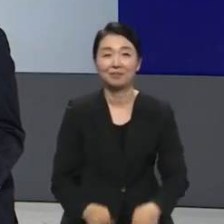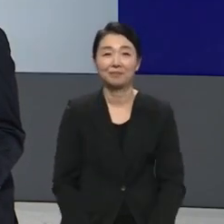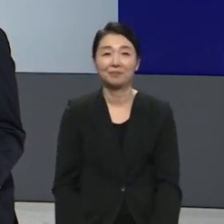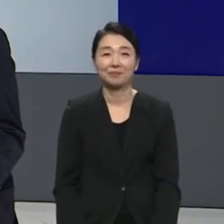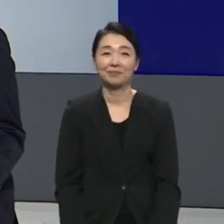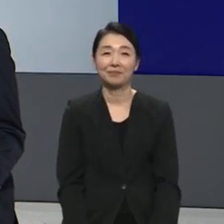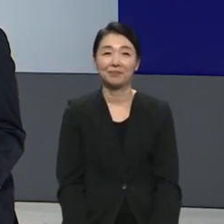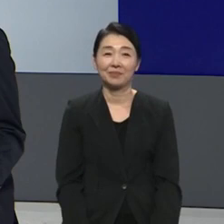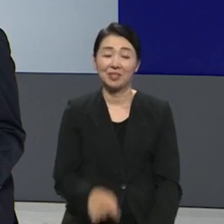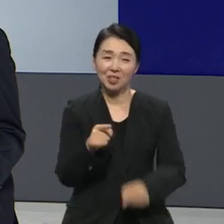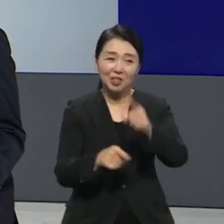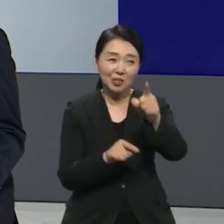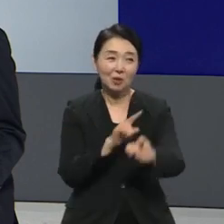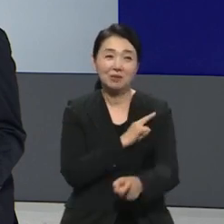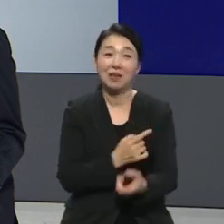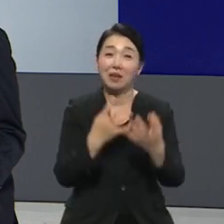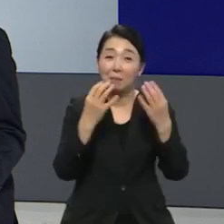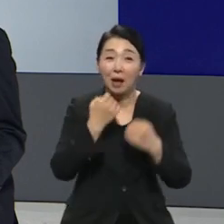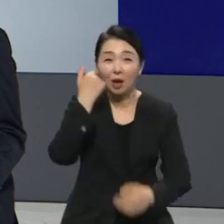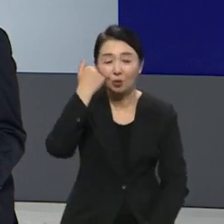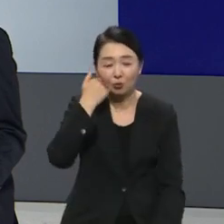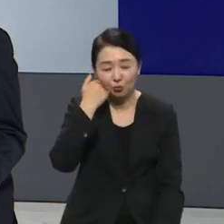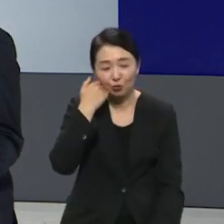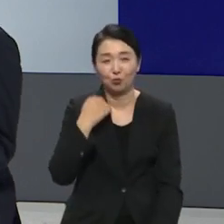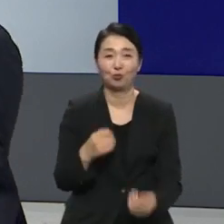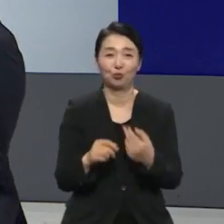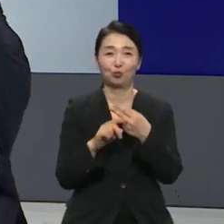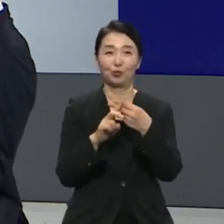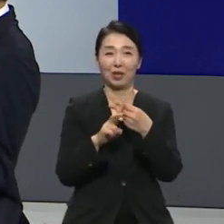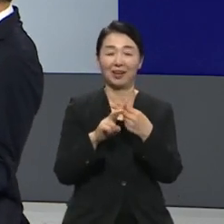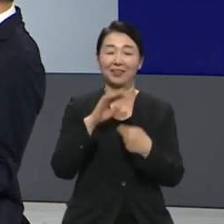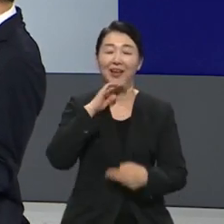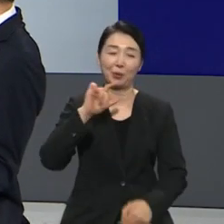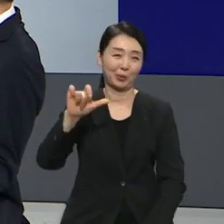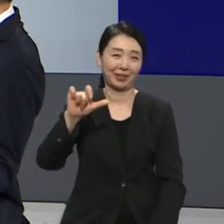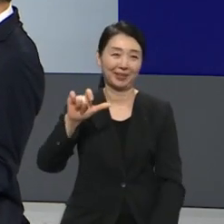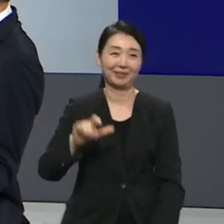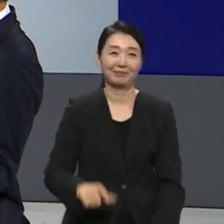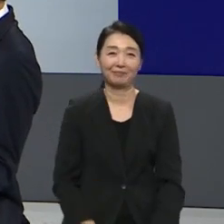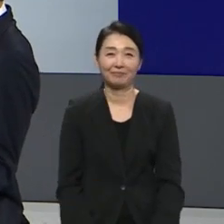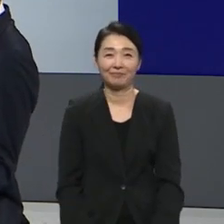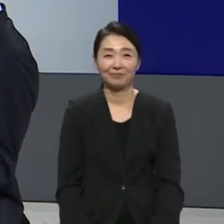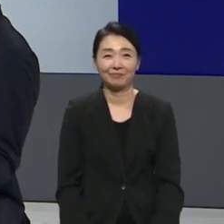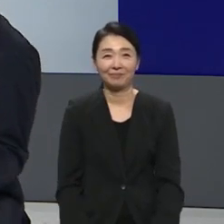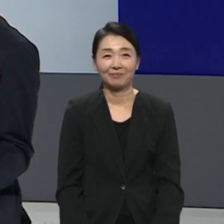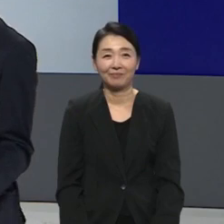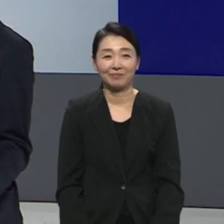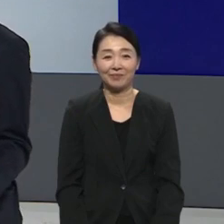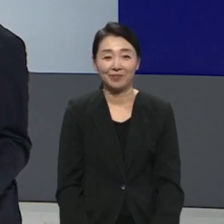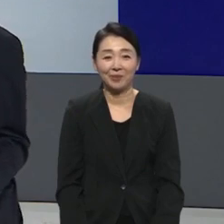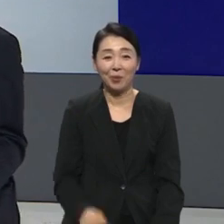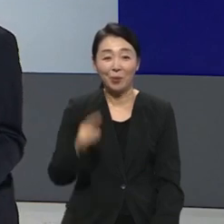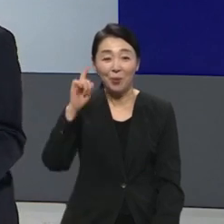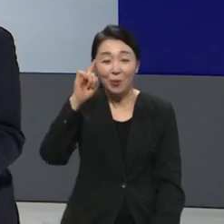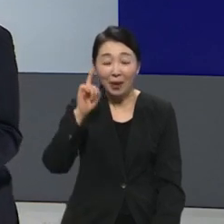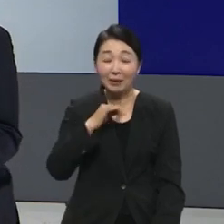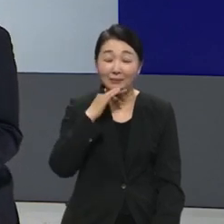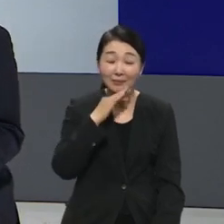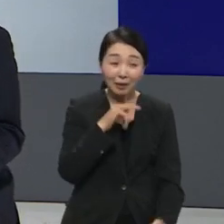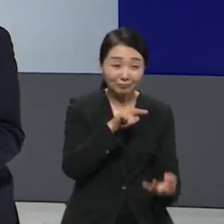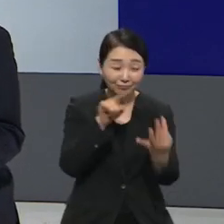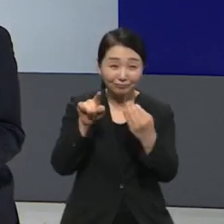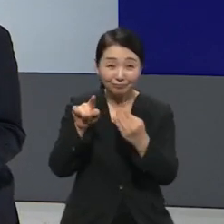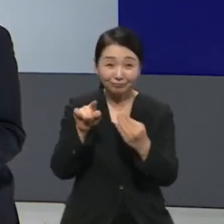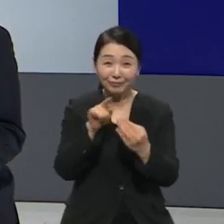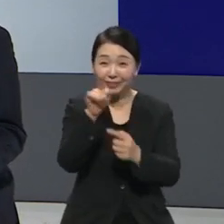많이 신청한 나이대는 중학교 2학년 15살인데요. 아, 그래요? 그렇지만 보시면 지금 다 골고루 신청을 하고 있습니다.